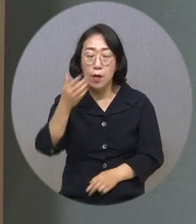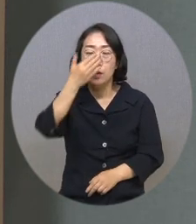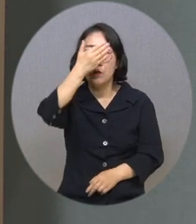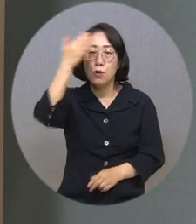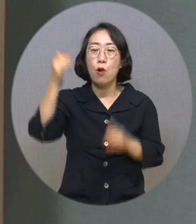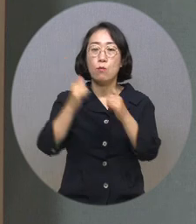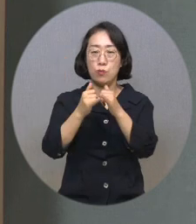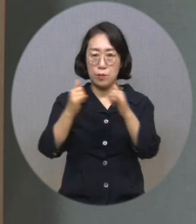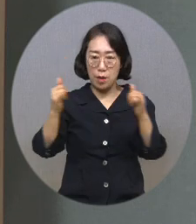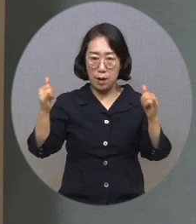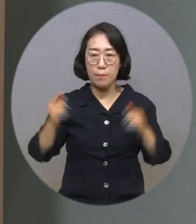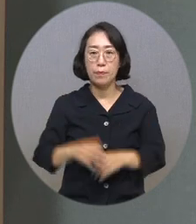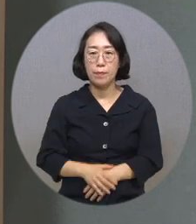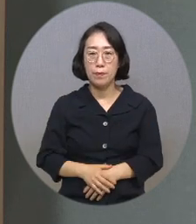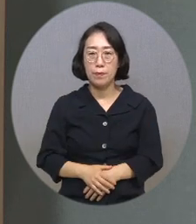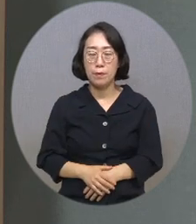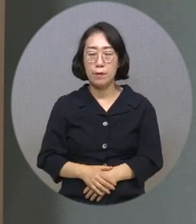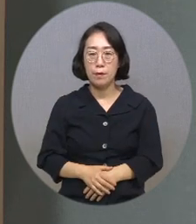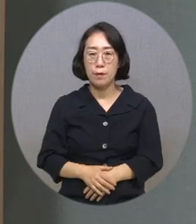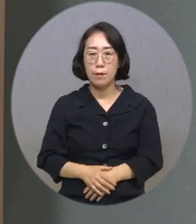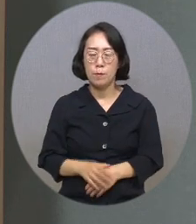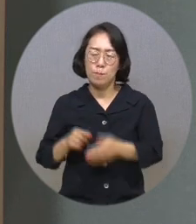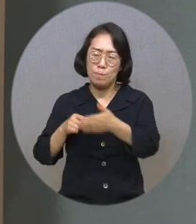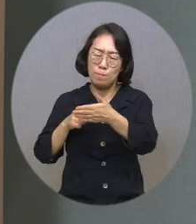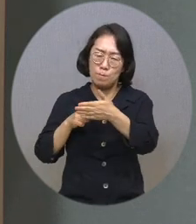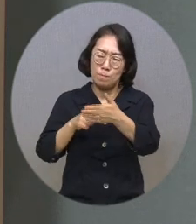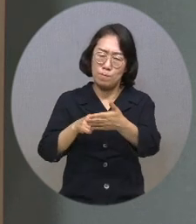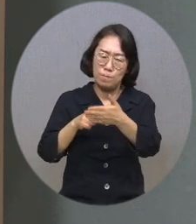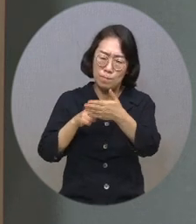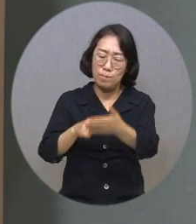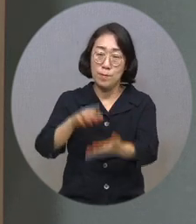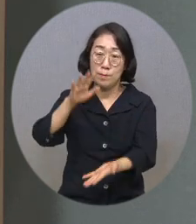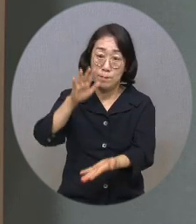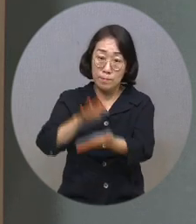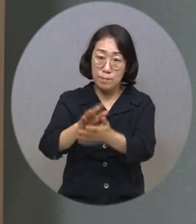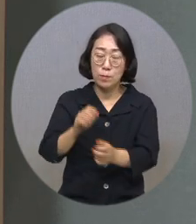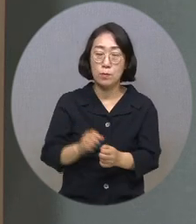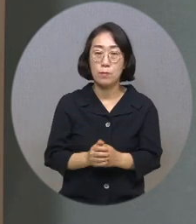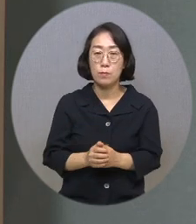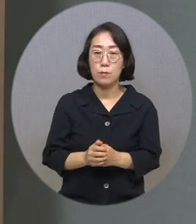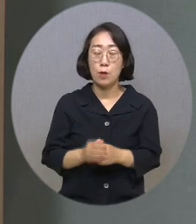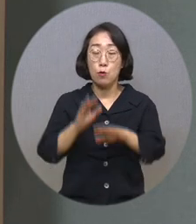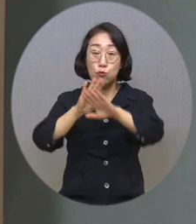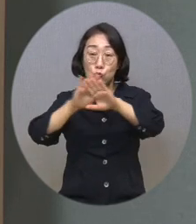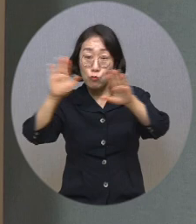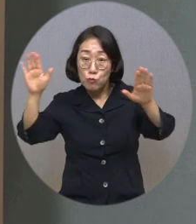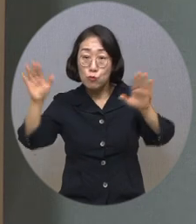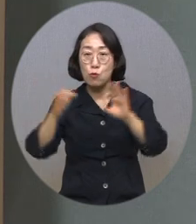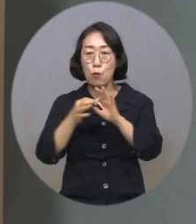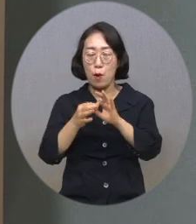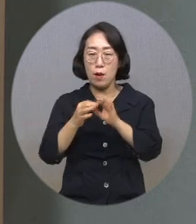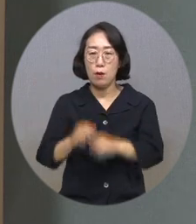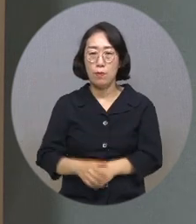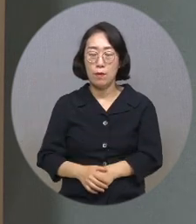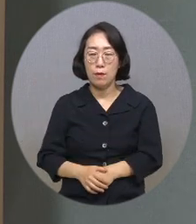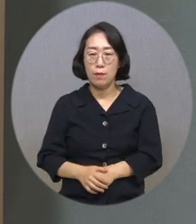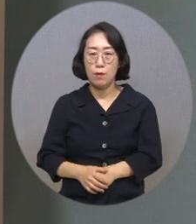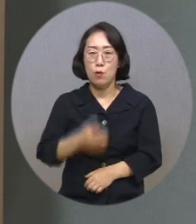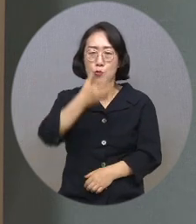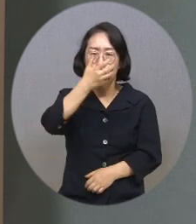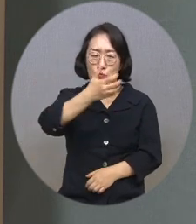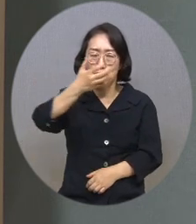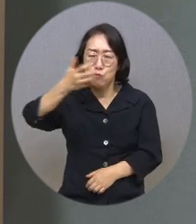젊은이들의 참 끈질기고 열정 어린 우주 산업에 대한 꿈이 어느